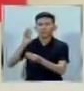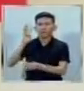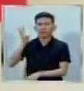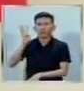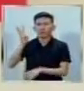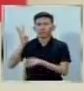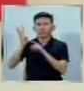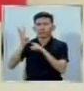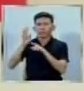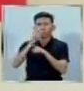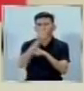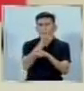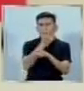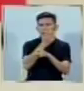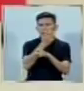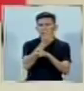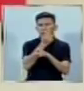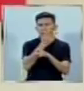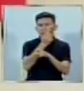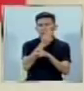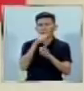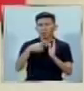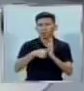kailangan. Kaya ang bawat pangalang ibinoto mo,